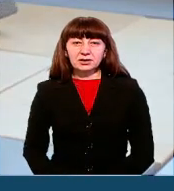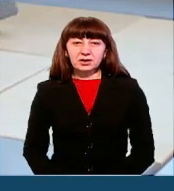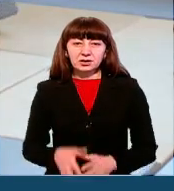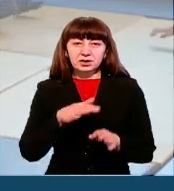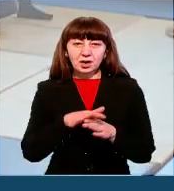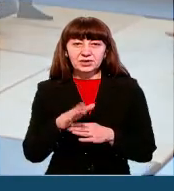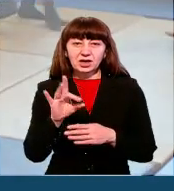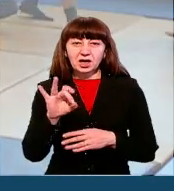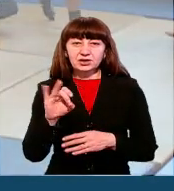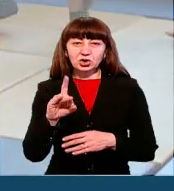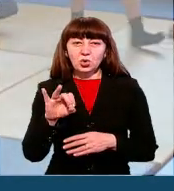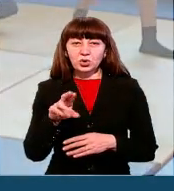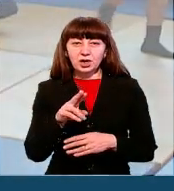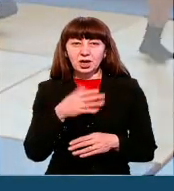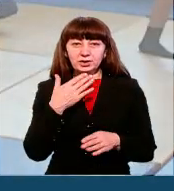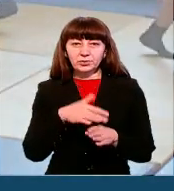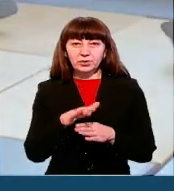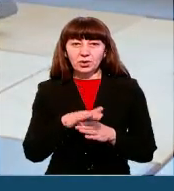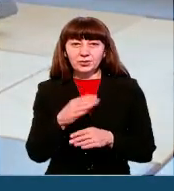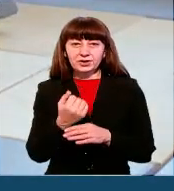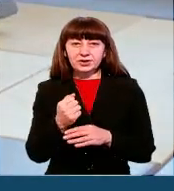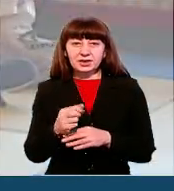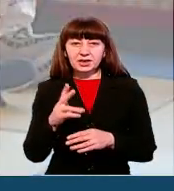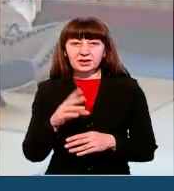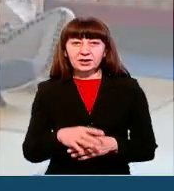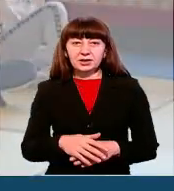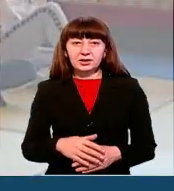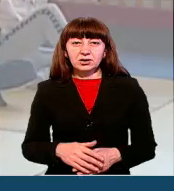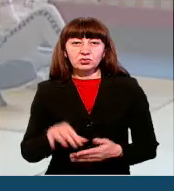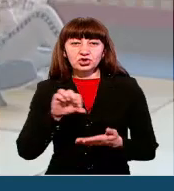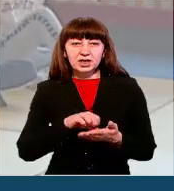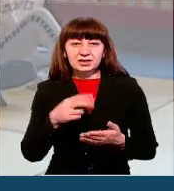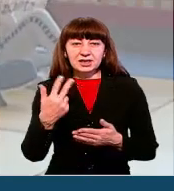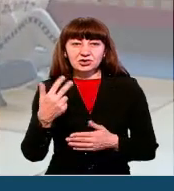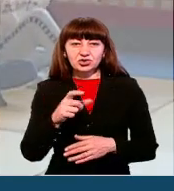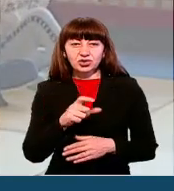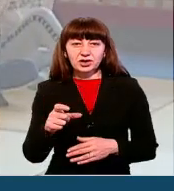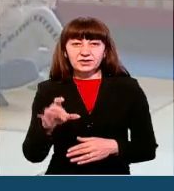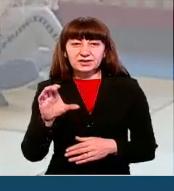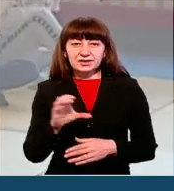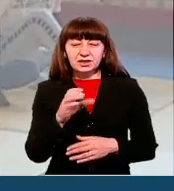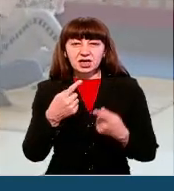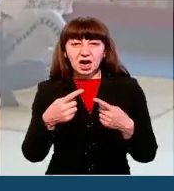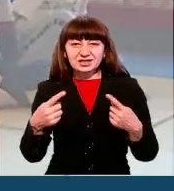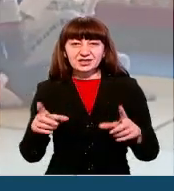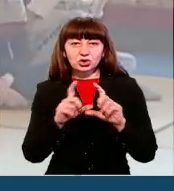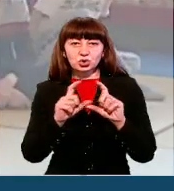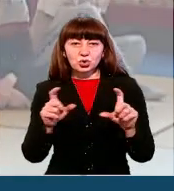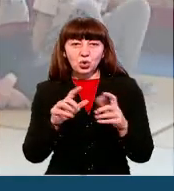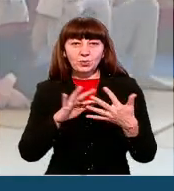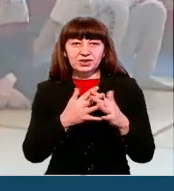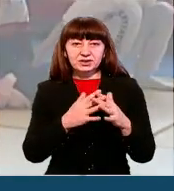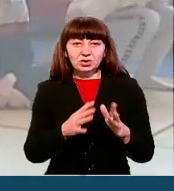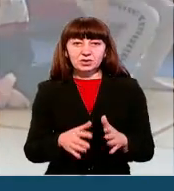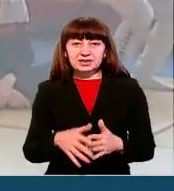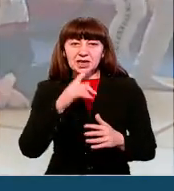Абсолютной категории неоднократно победитель на уровне именно районного уровня. У нас участвует около 30 человек с разных школ, с поселков,